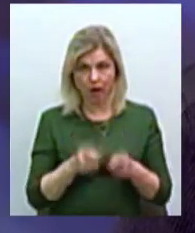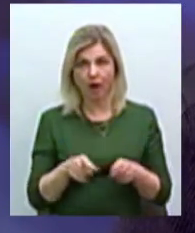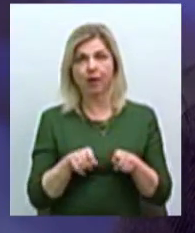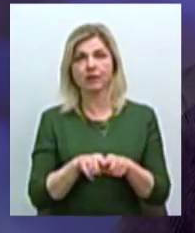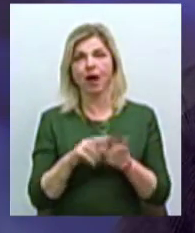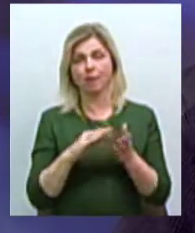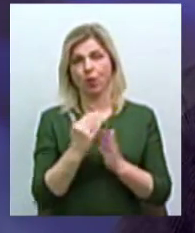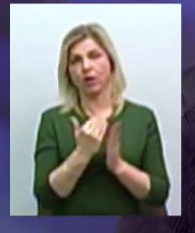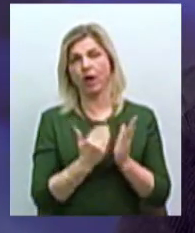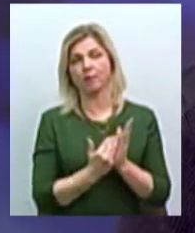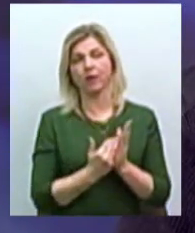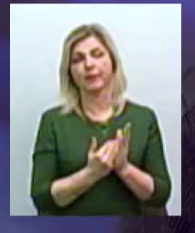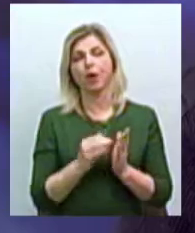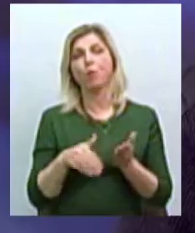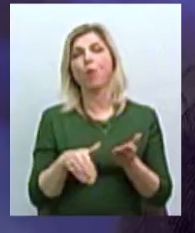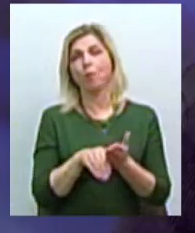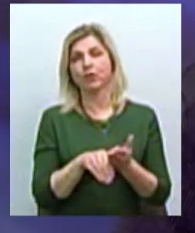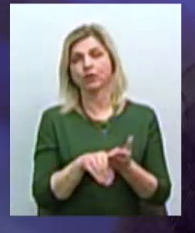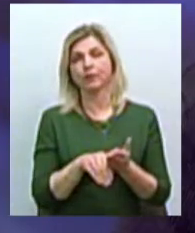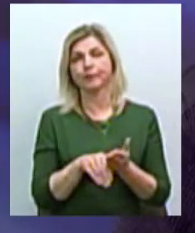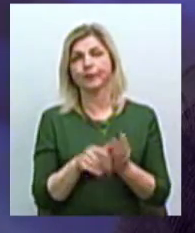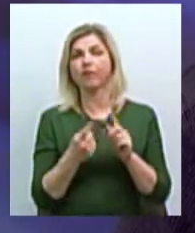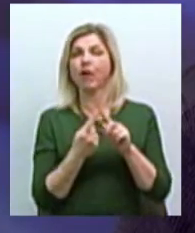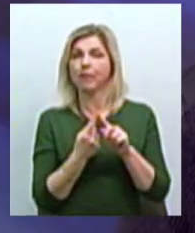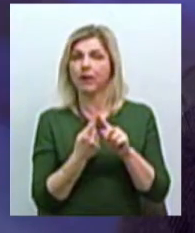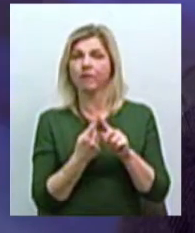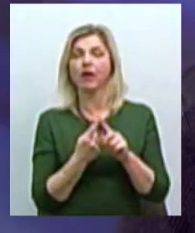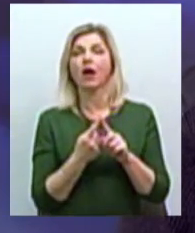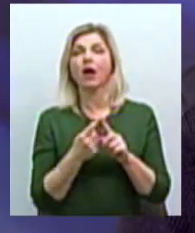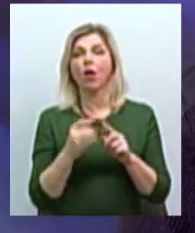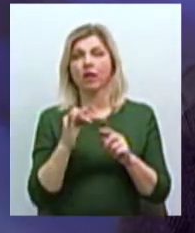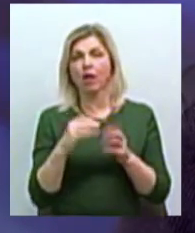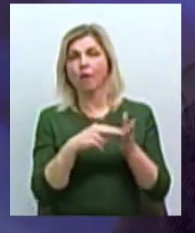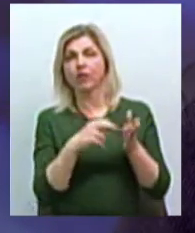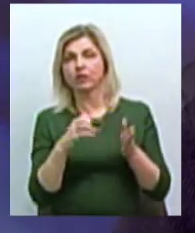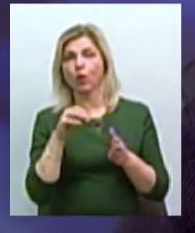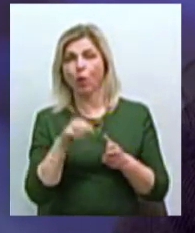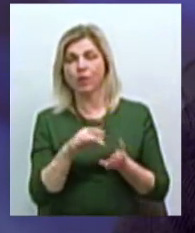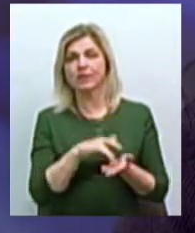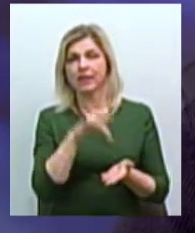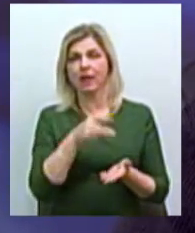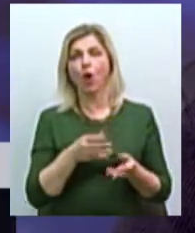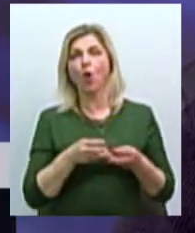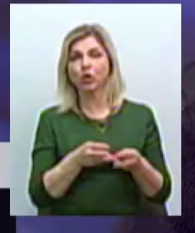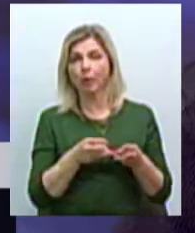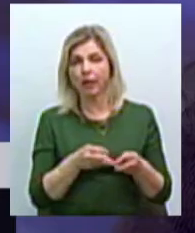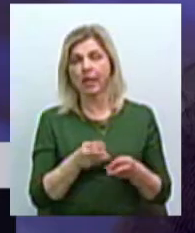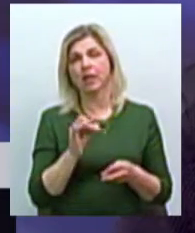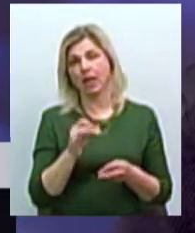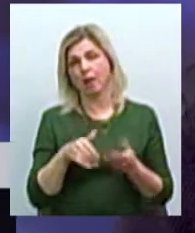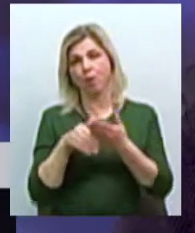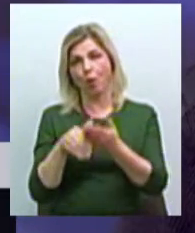программа вот, помощи, во-первых, да, отсоединения от отопления, от централизованного таких домов и